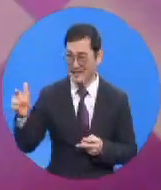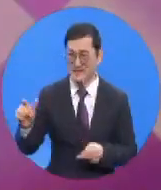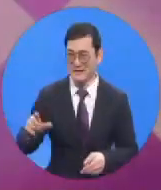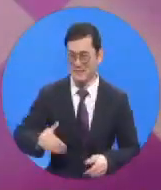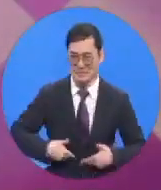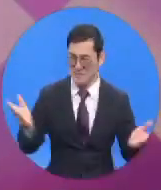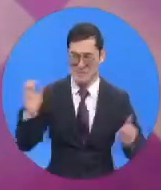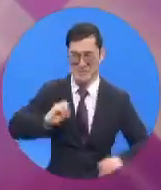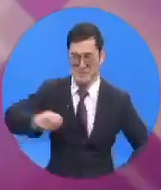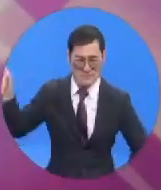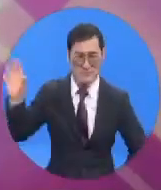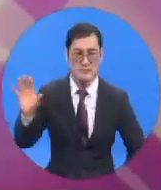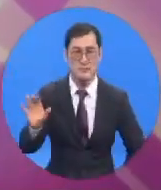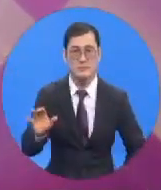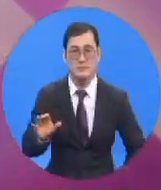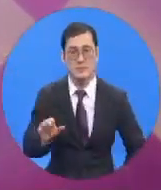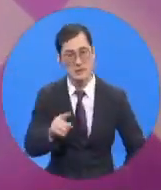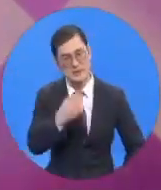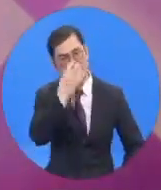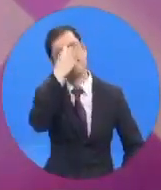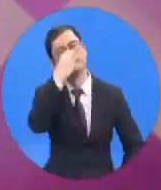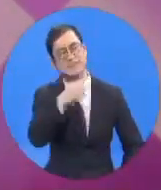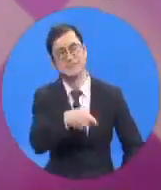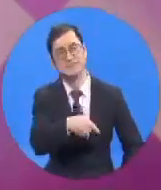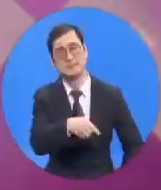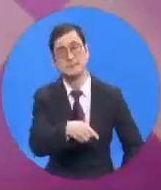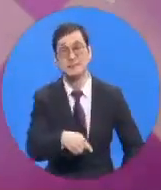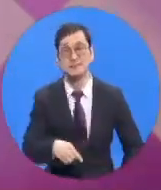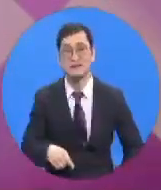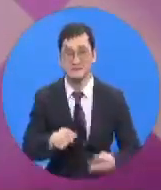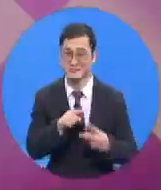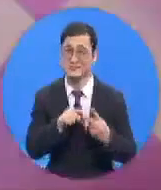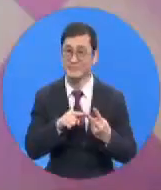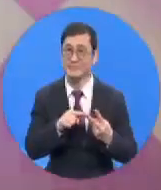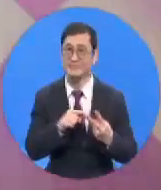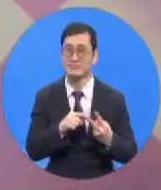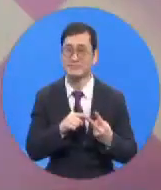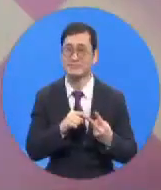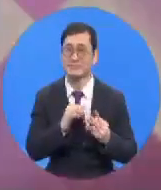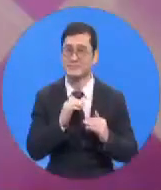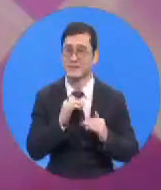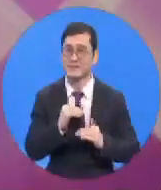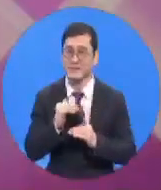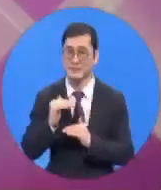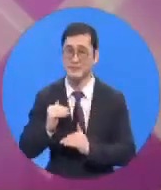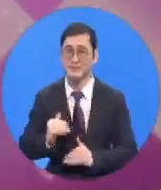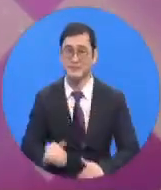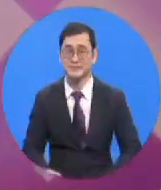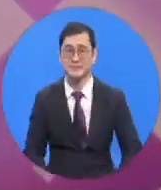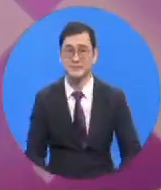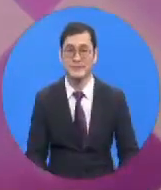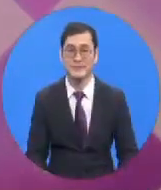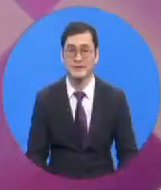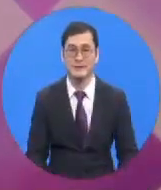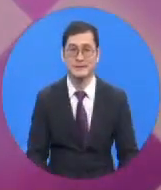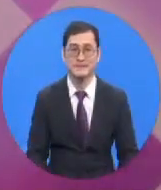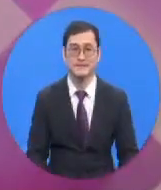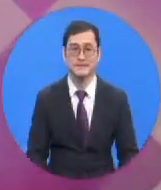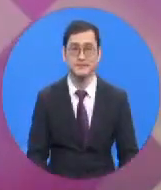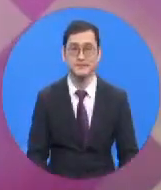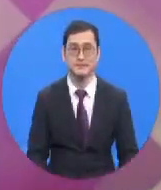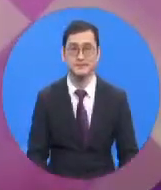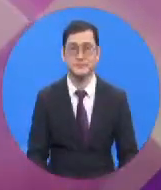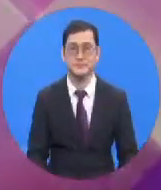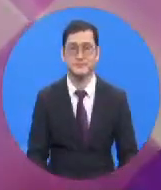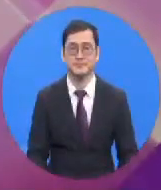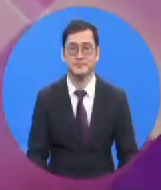거다 이렇게 굉장히 지금 상반된 입장들이 많이 충돌하고 있는데 윤태원 실장님 사실 저희가 이 얘기를 여러 번 하긴 했었는데 당내의